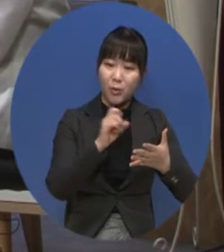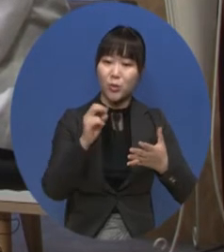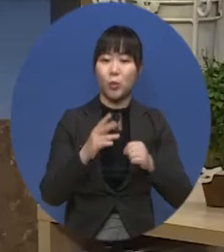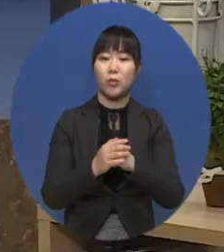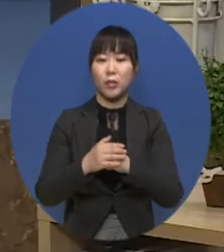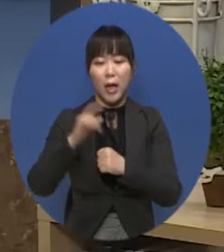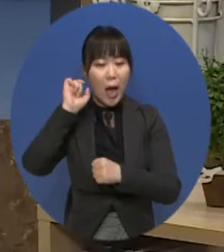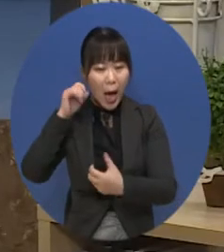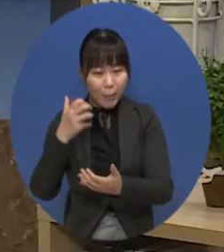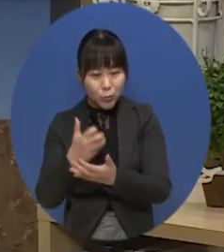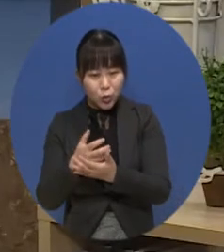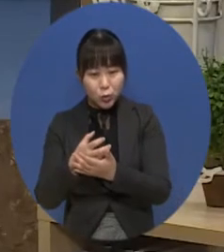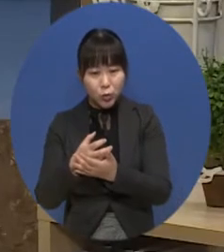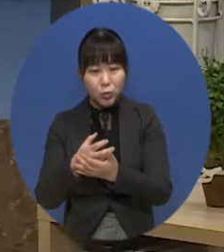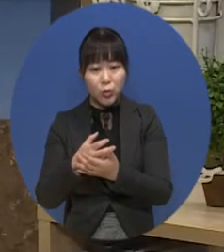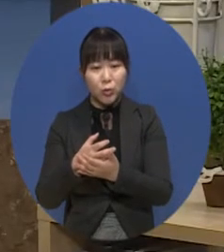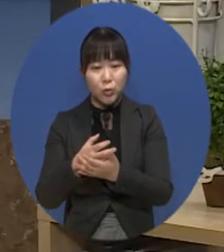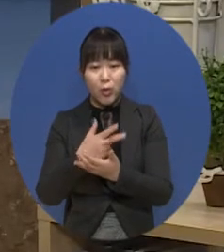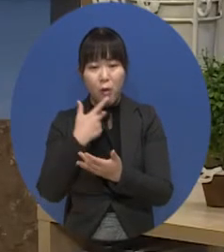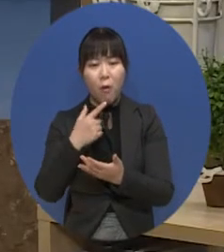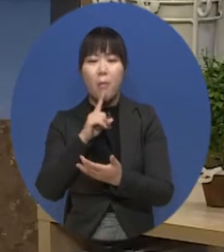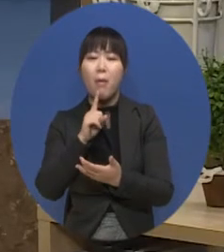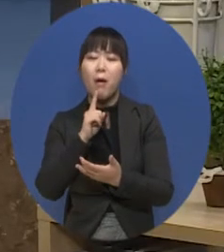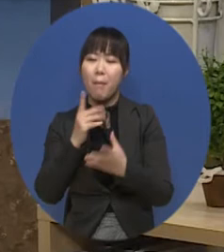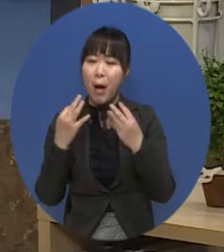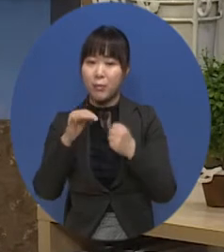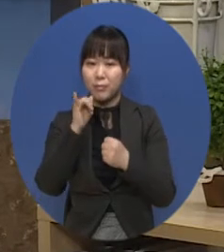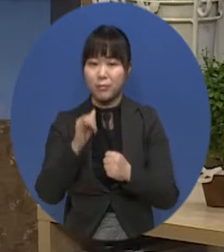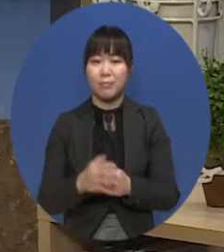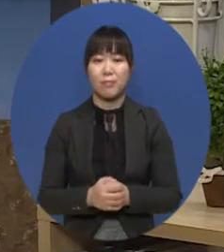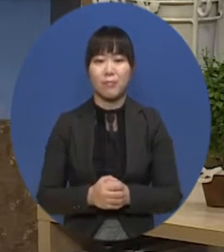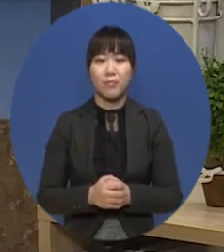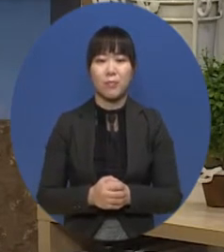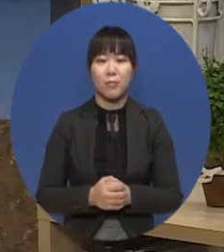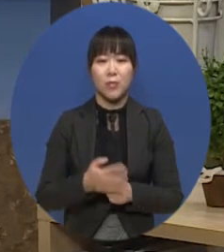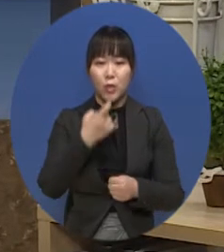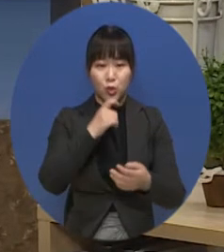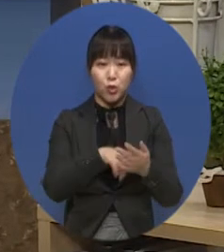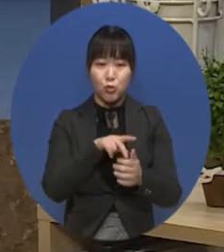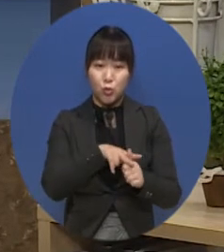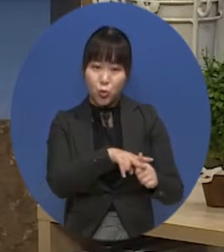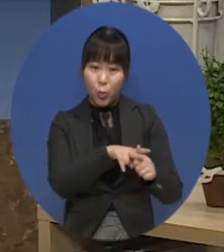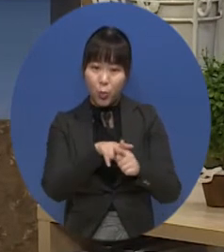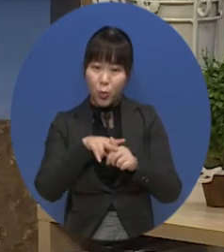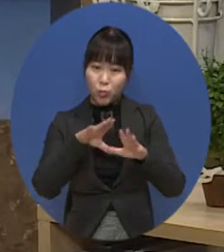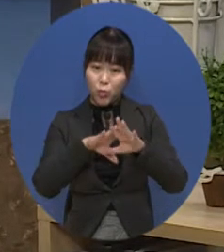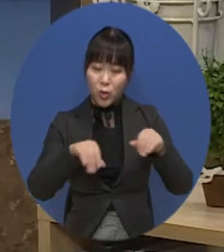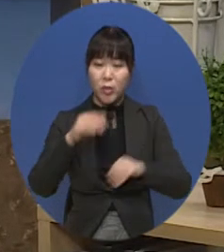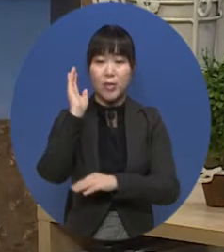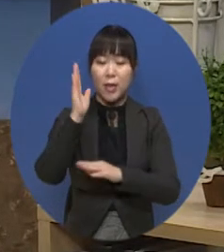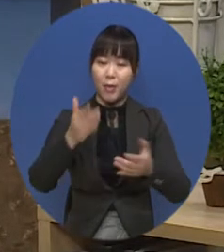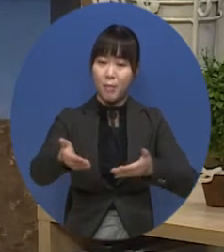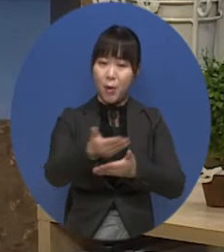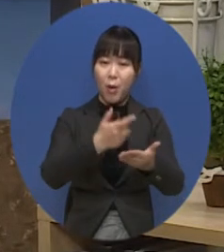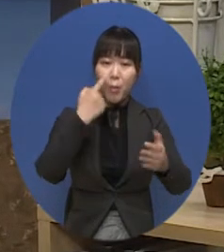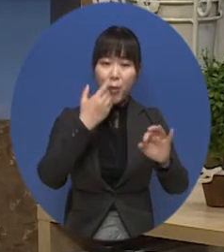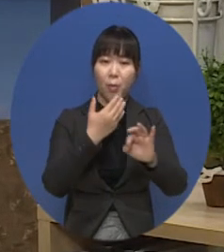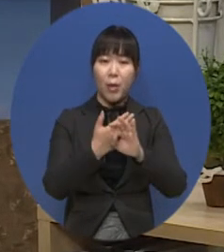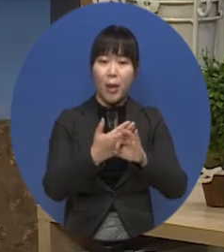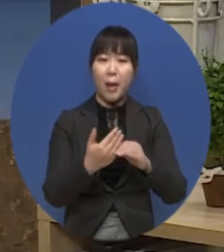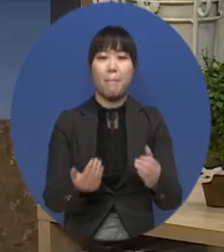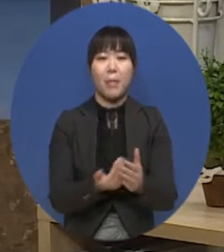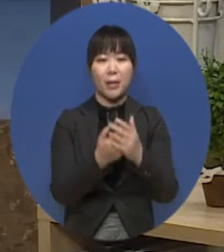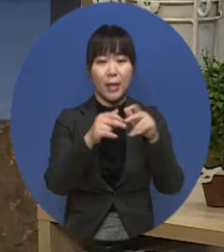또 한문 또 그런 언어들을 많이 쓰잖아요. 근데 이런 쉬운 정보로 풀어서 이야기를 하다 보면 이런